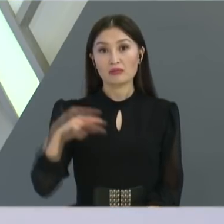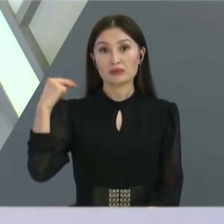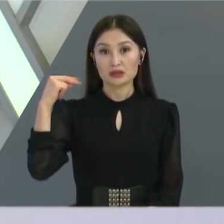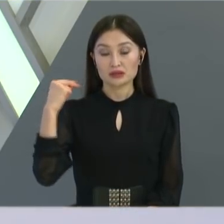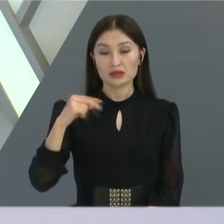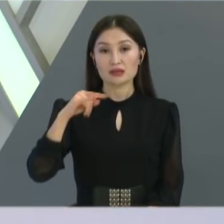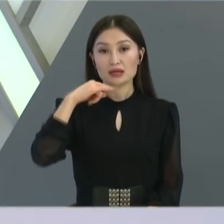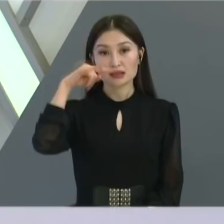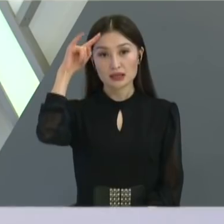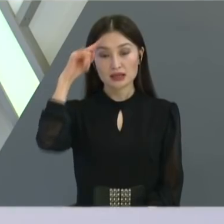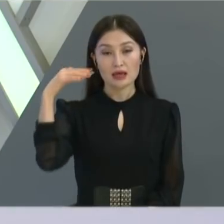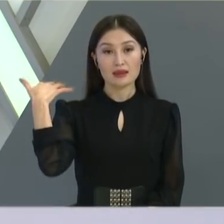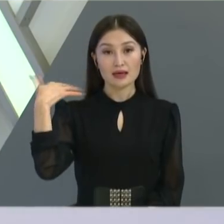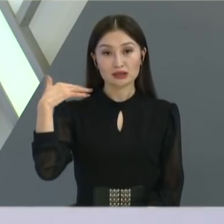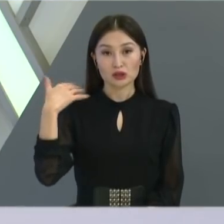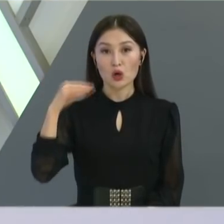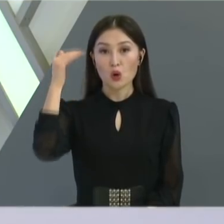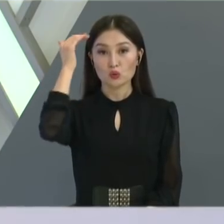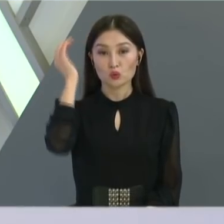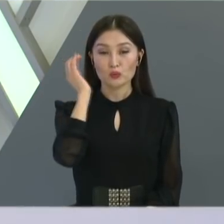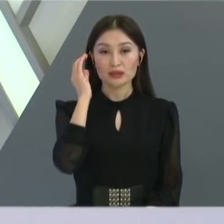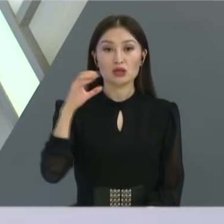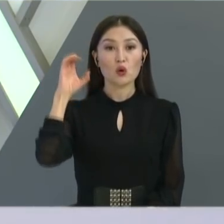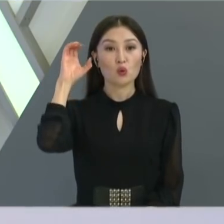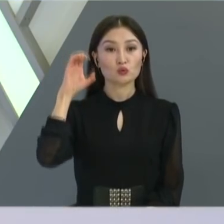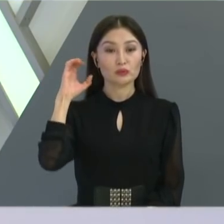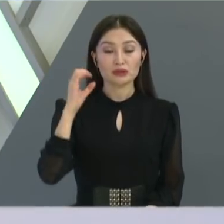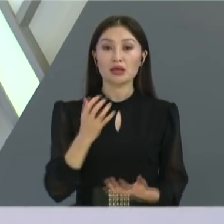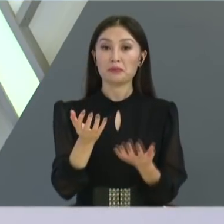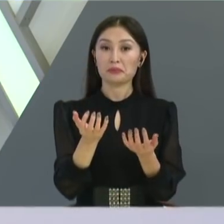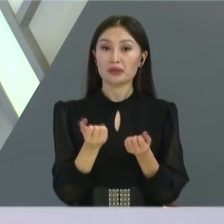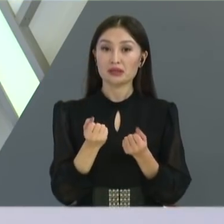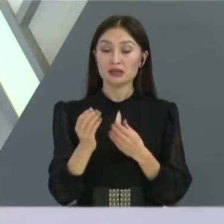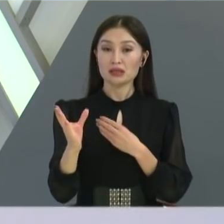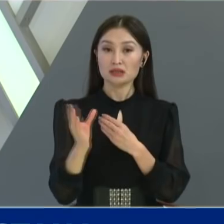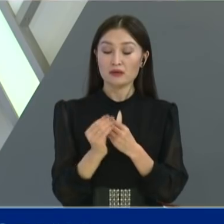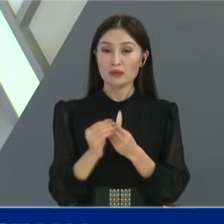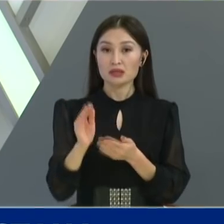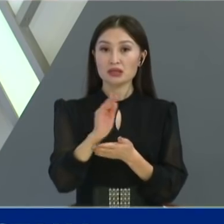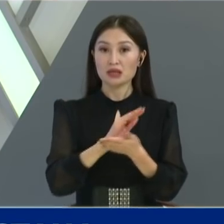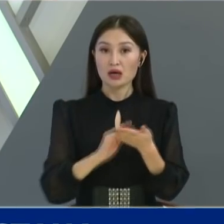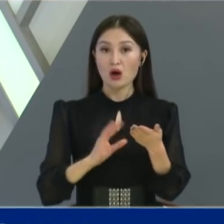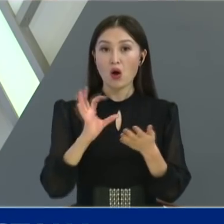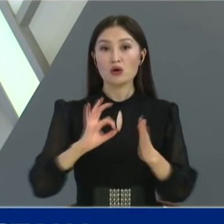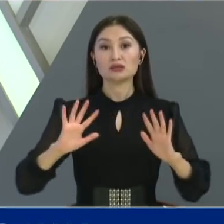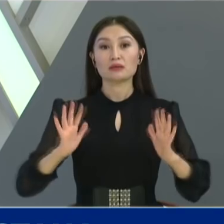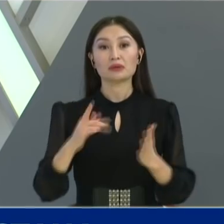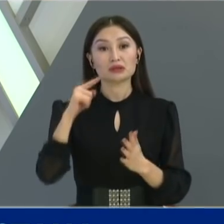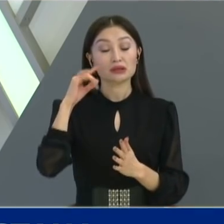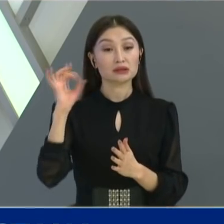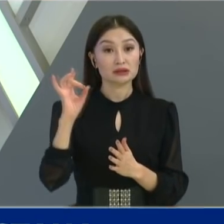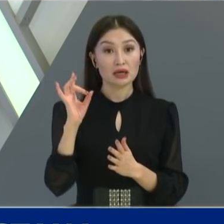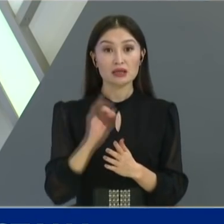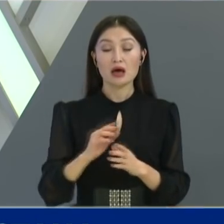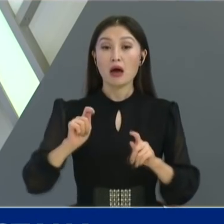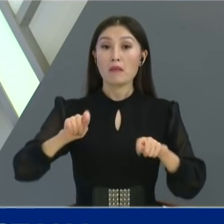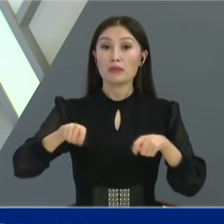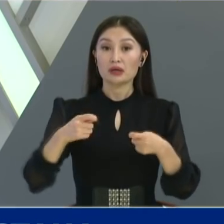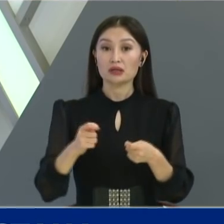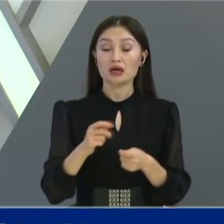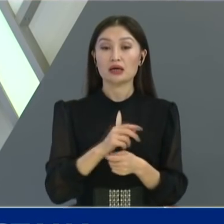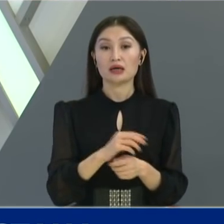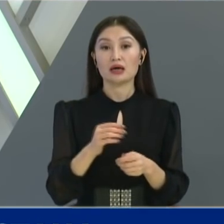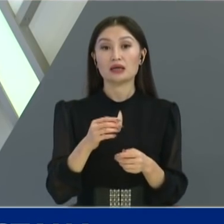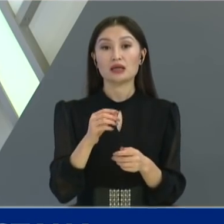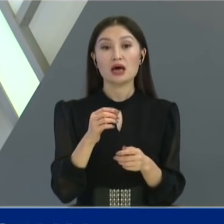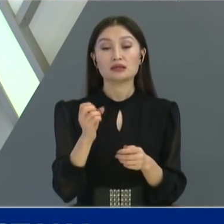Президенты Казахстана, Таджикистана, Туркменистана и Узбекистана приняли совместное заявление о событиях в Кыргызстане, передает Казинформ